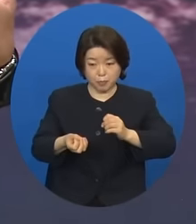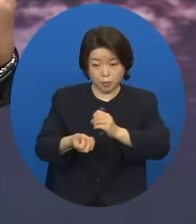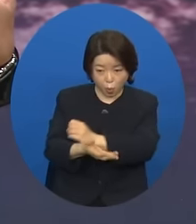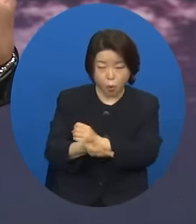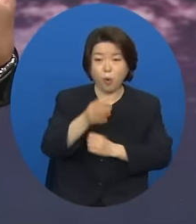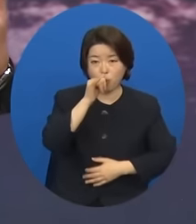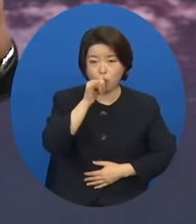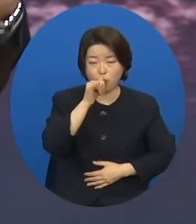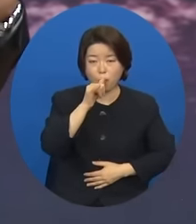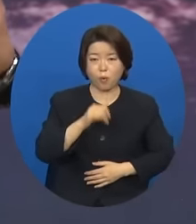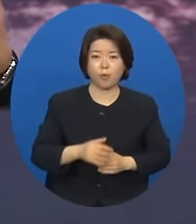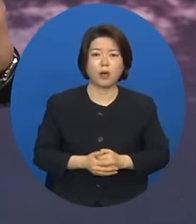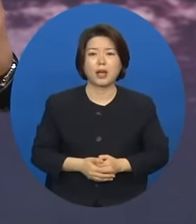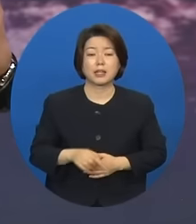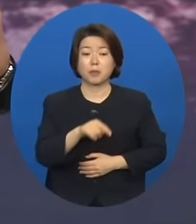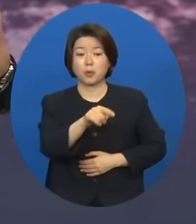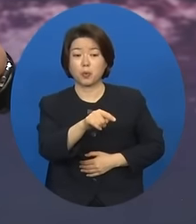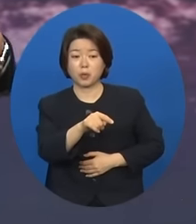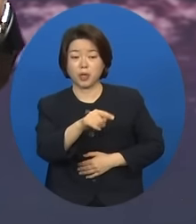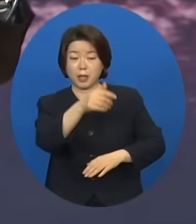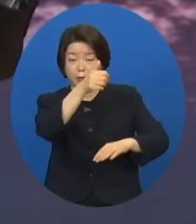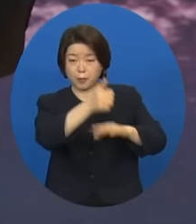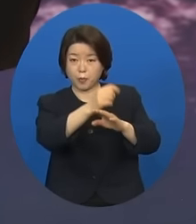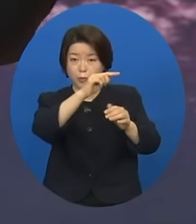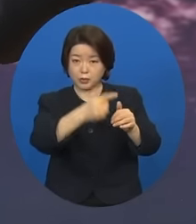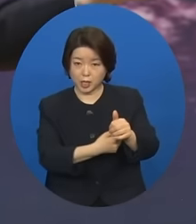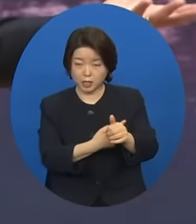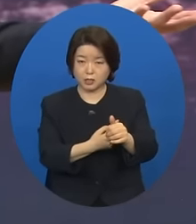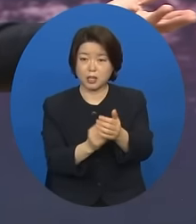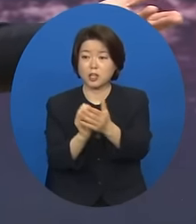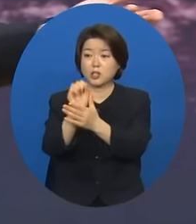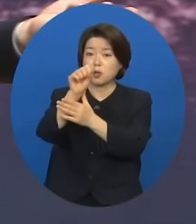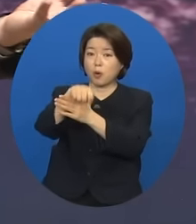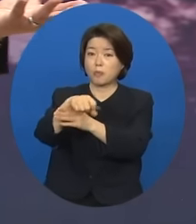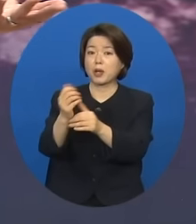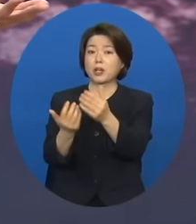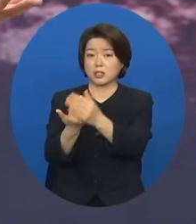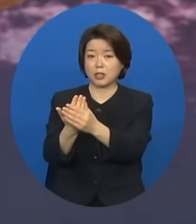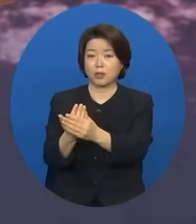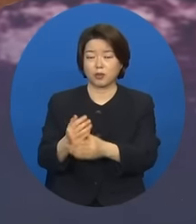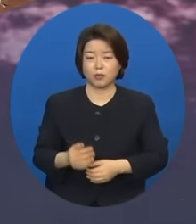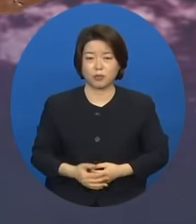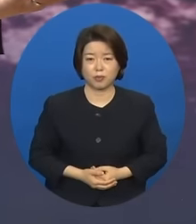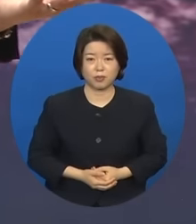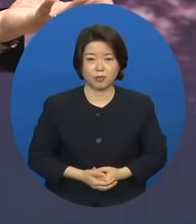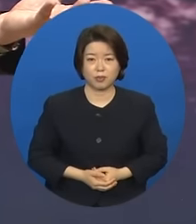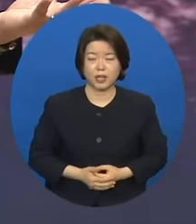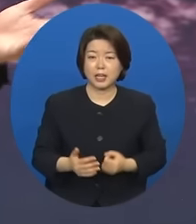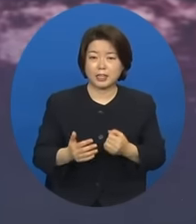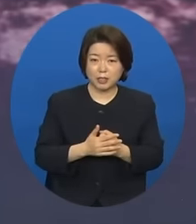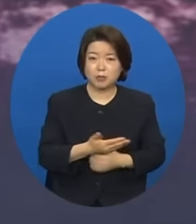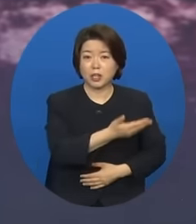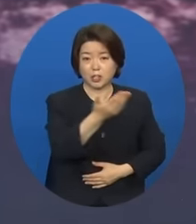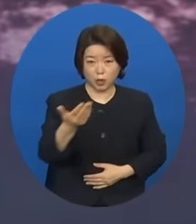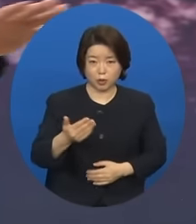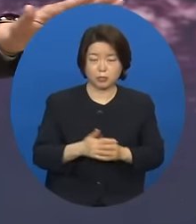미칩니다 그래서 거기 반드시 뭐가 맺를 거게 된다는 거 그